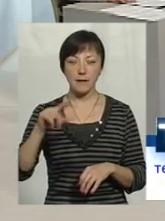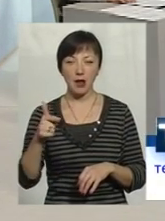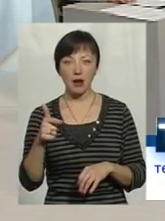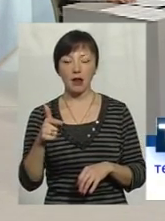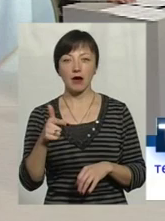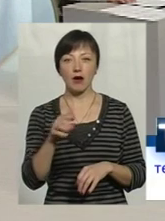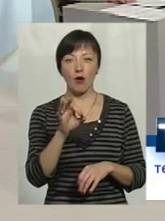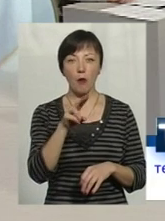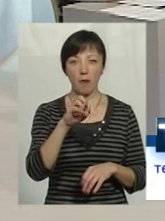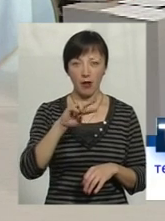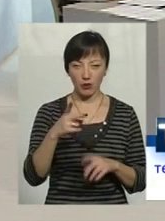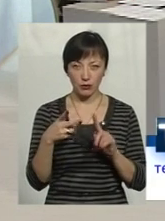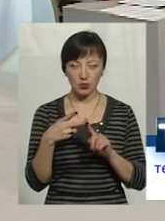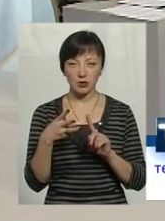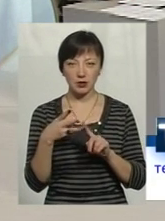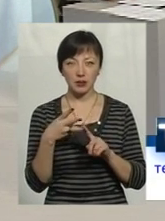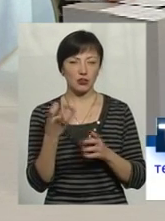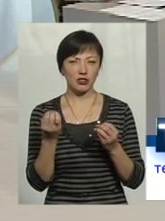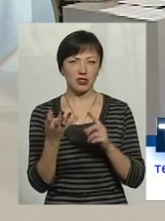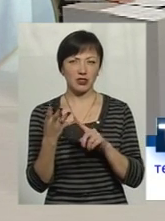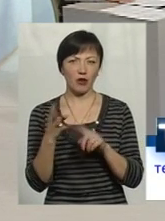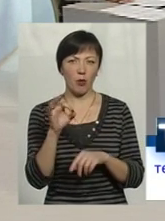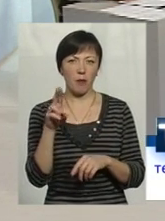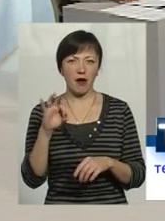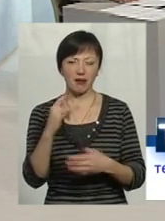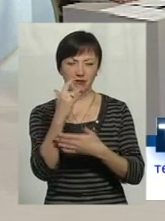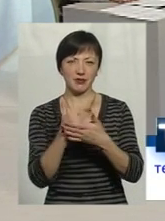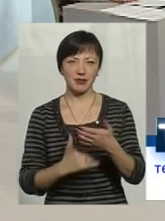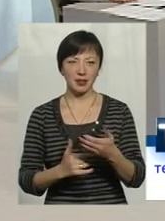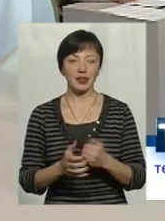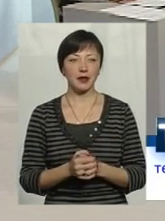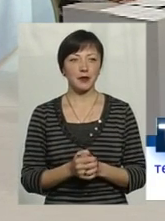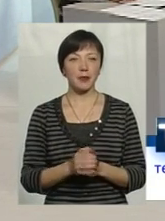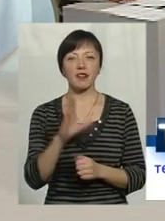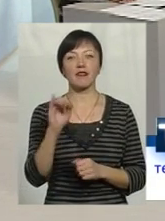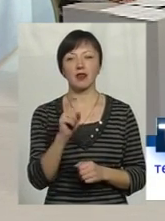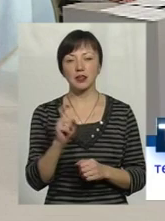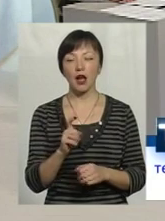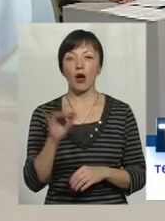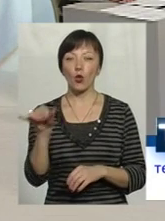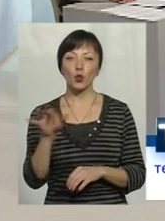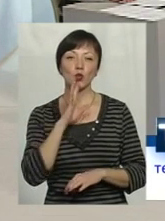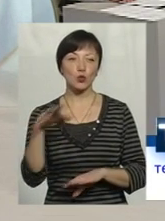Омега, Опель Форен, ще якийсь. Опель, я перепрошую, і вас. Так, дружина